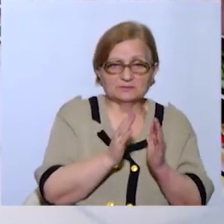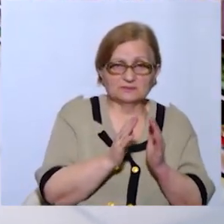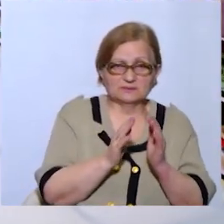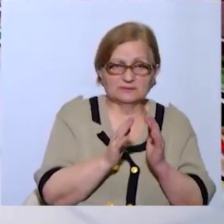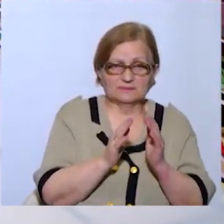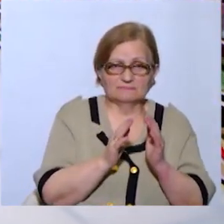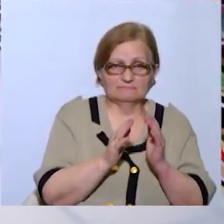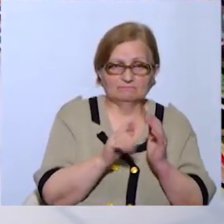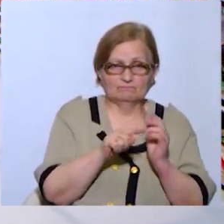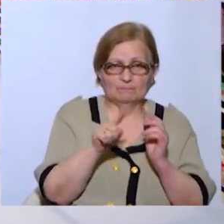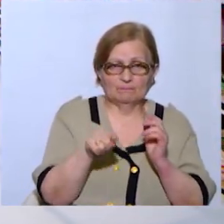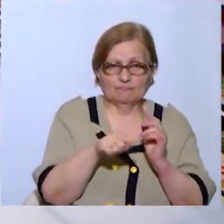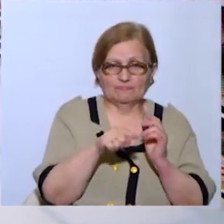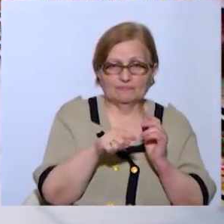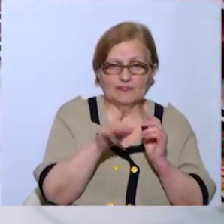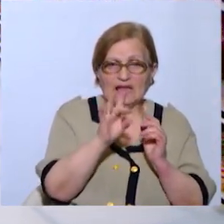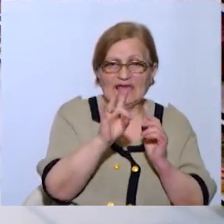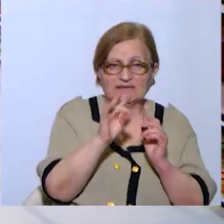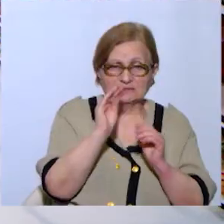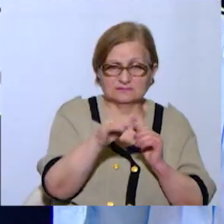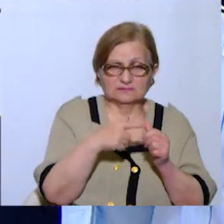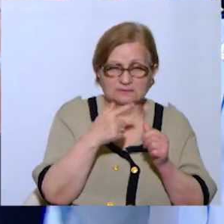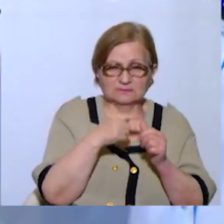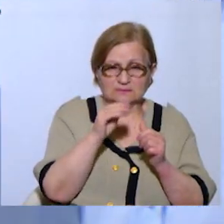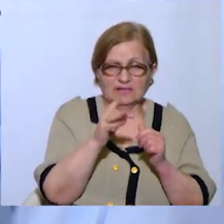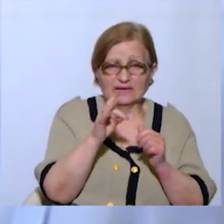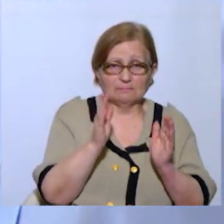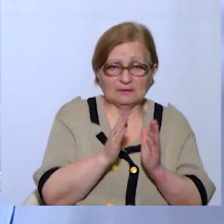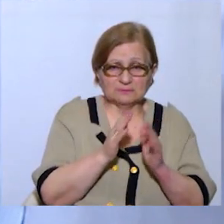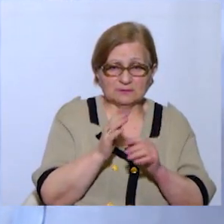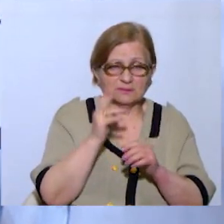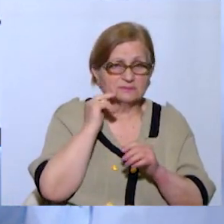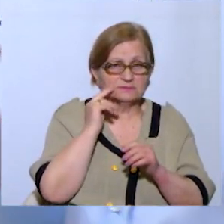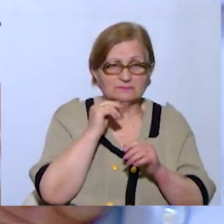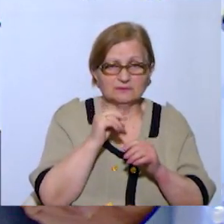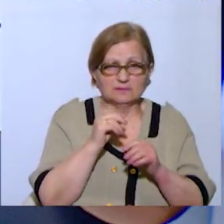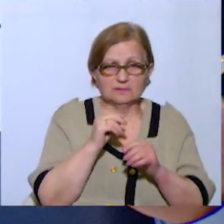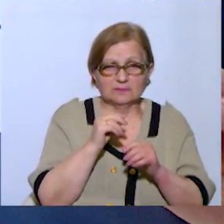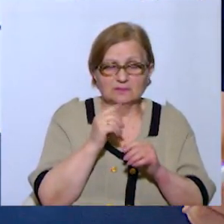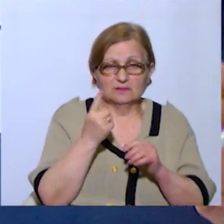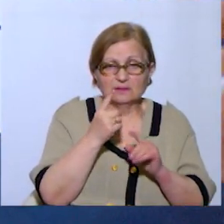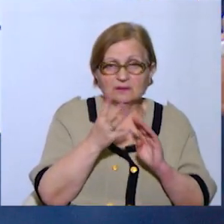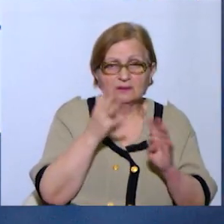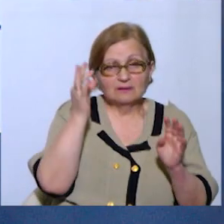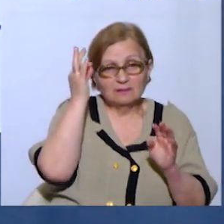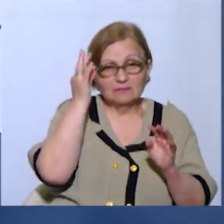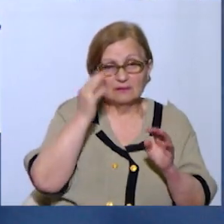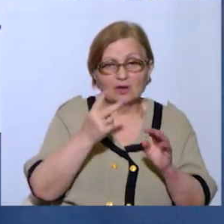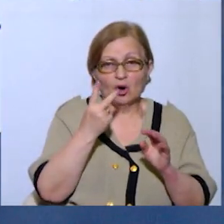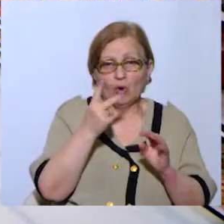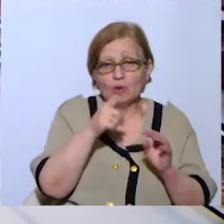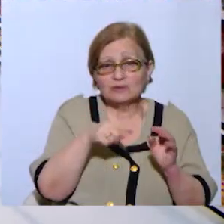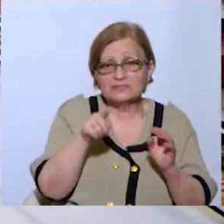მონაკვეთი, აღვნიშნოთ R-ით, R პატარათი, და პირველ რიგში გავიხსენოთ, რომ ორი